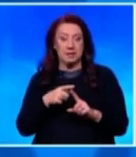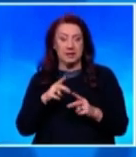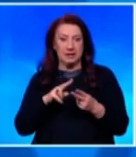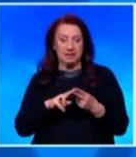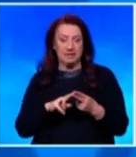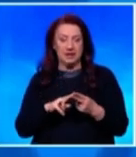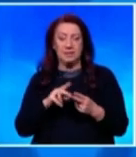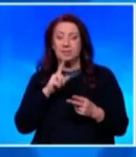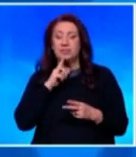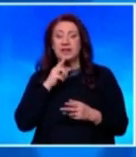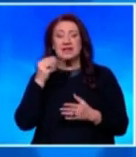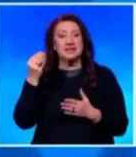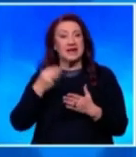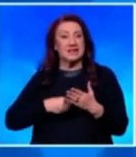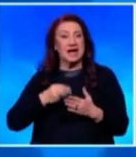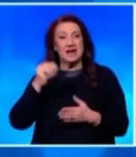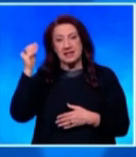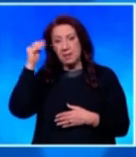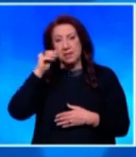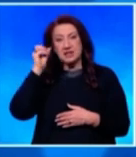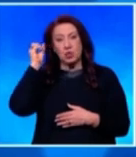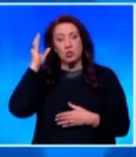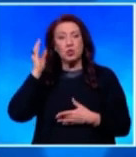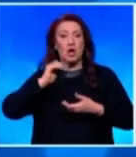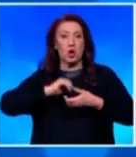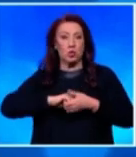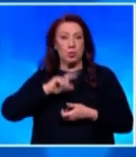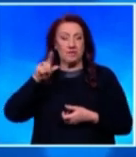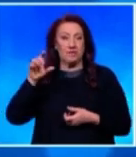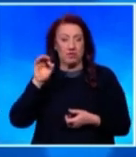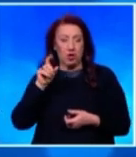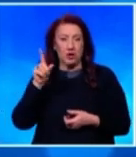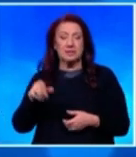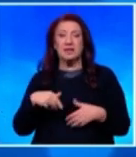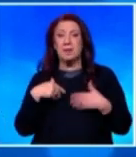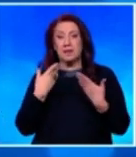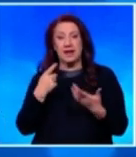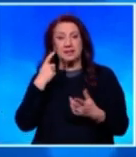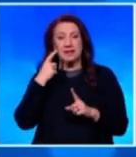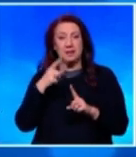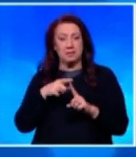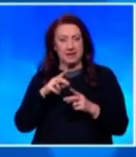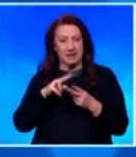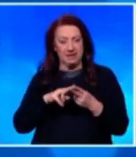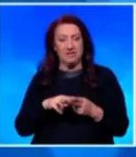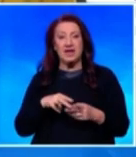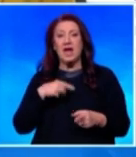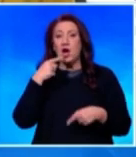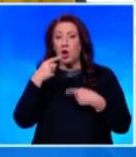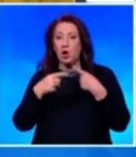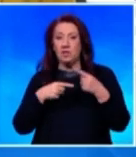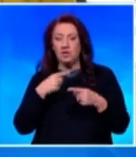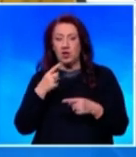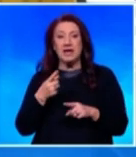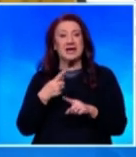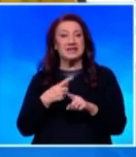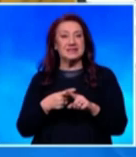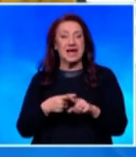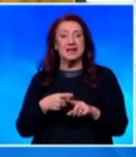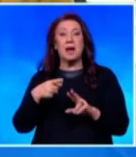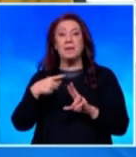пенди ков с първо интервю след нападението за побоя и заплахите с християн пенди ков разговаря ивелина драгнева